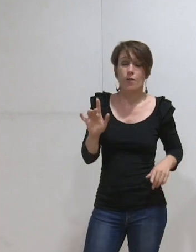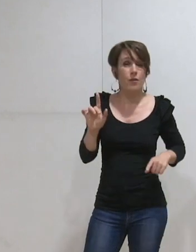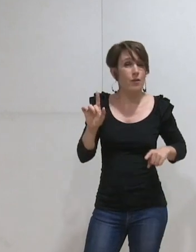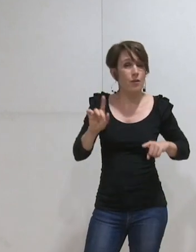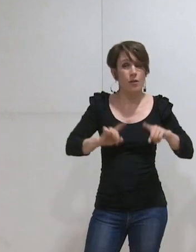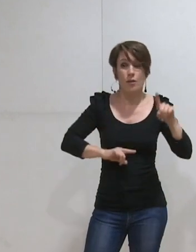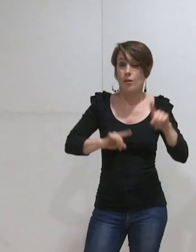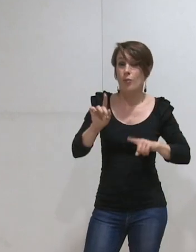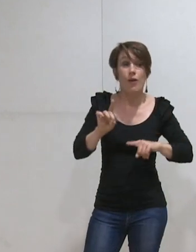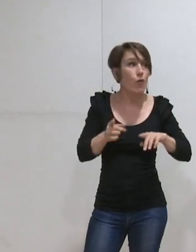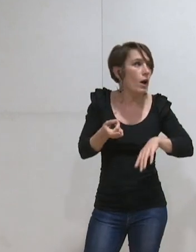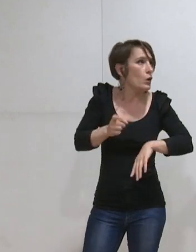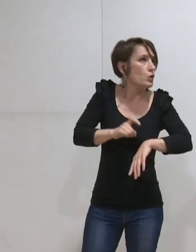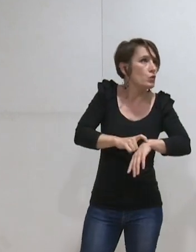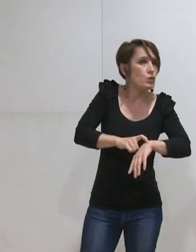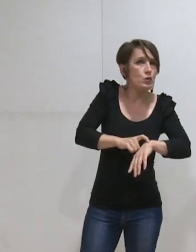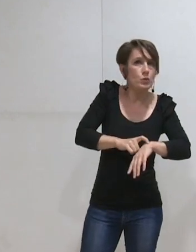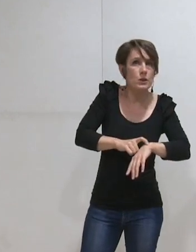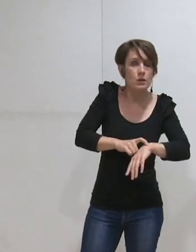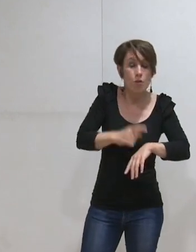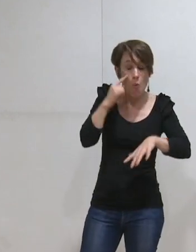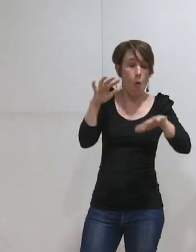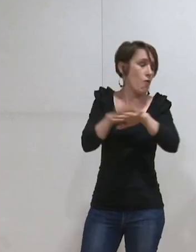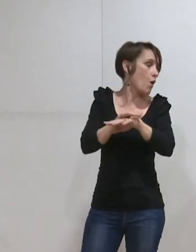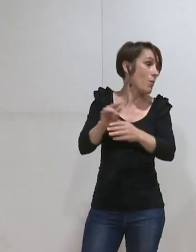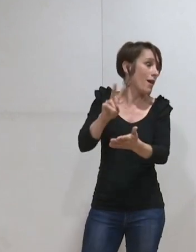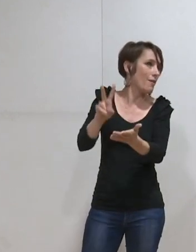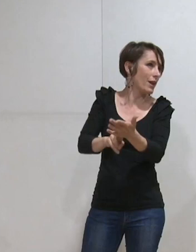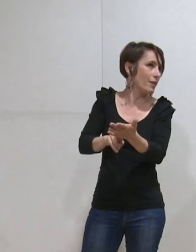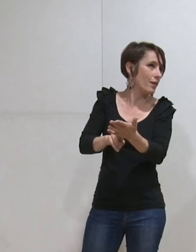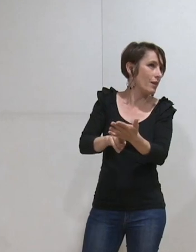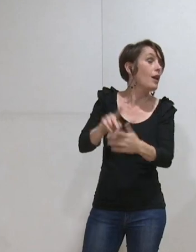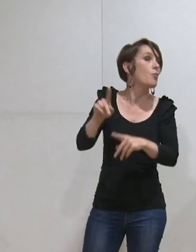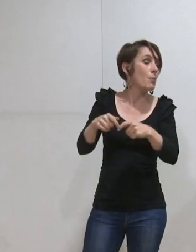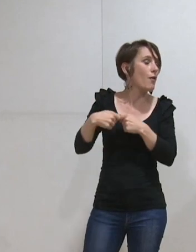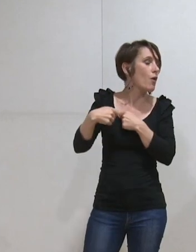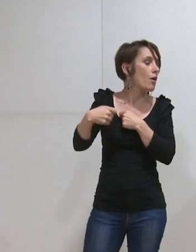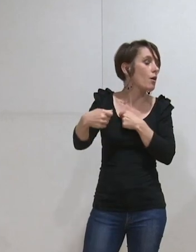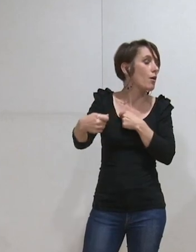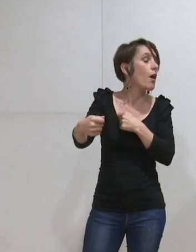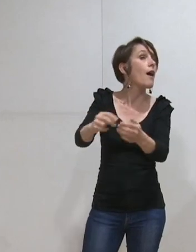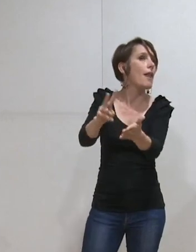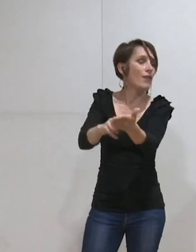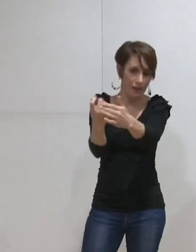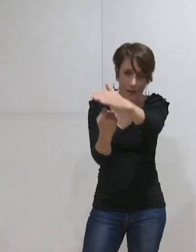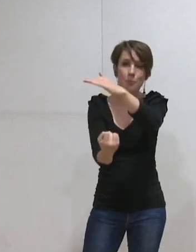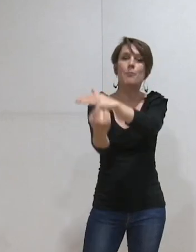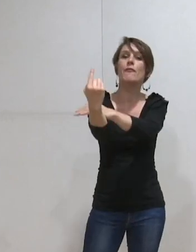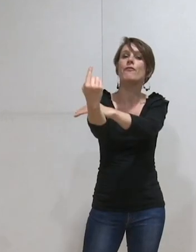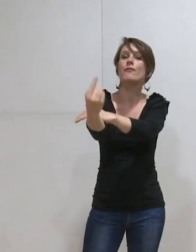l'immédiateté des choses que la vérité existe c'est parfois dans la durée que l'on mesure la vérité des